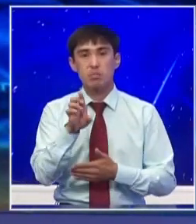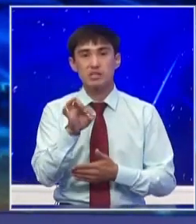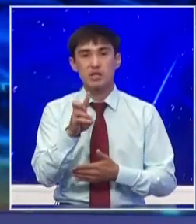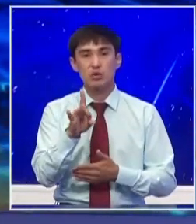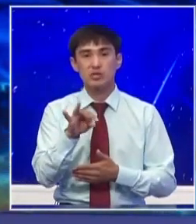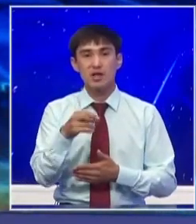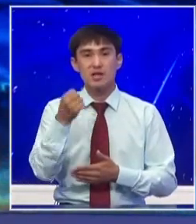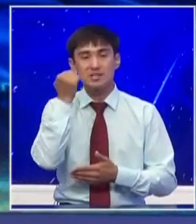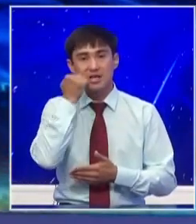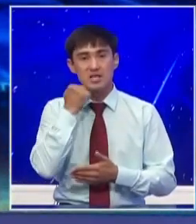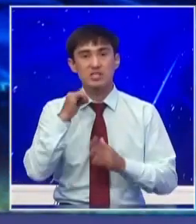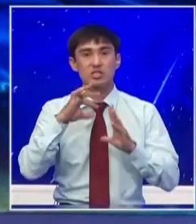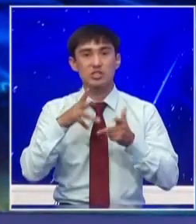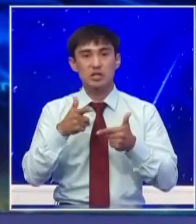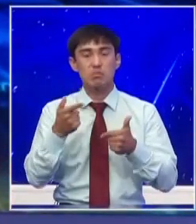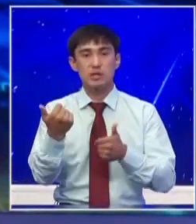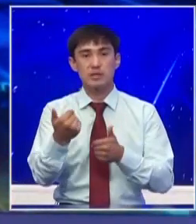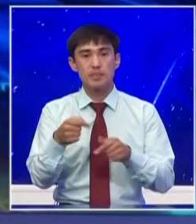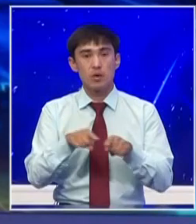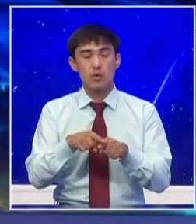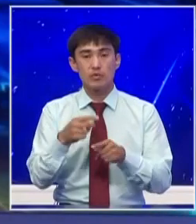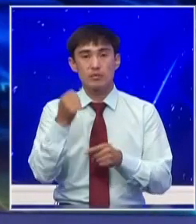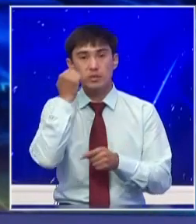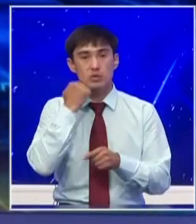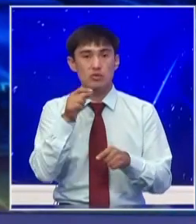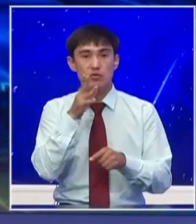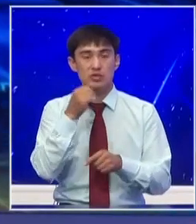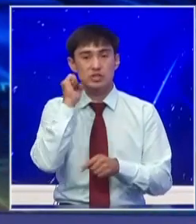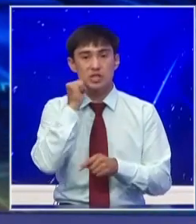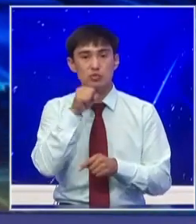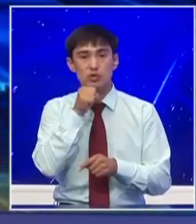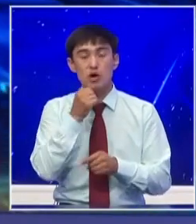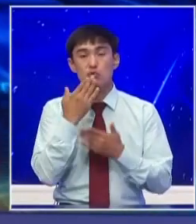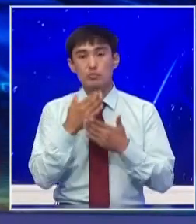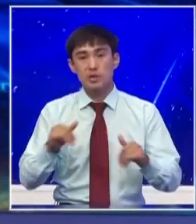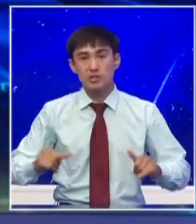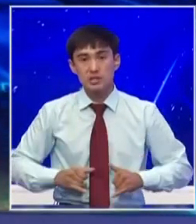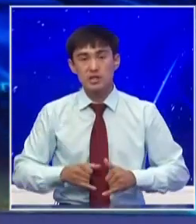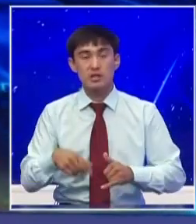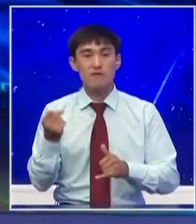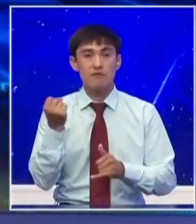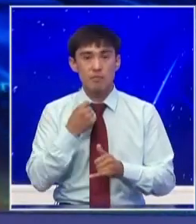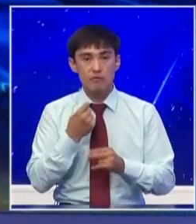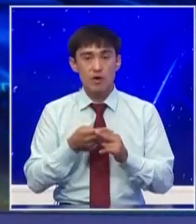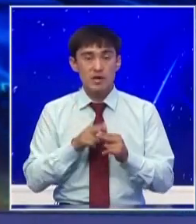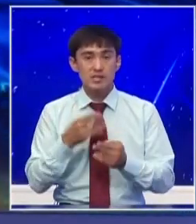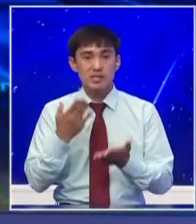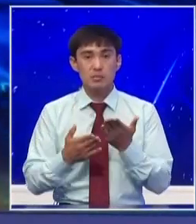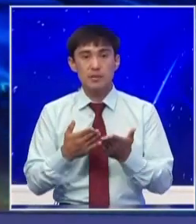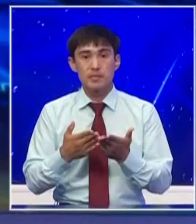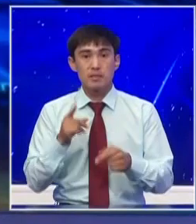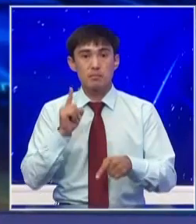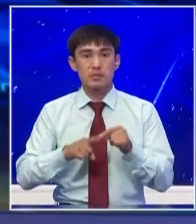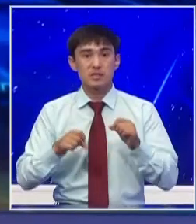называли старейшим жителем планеты. Несмотря на преклонный возраст, дедушка любил лошадей и выпивку. И если бы не